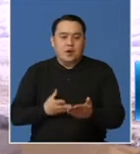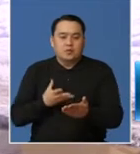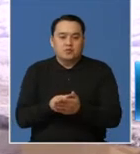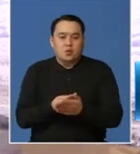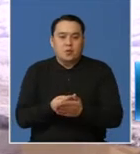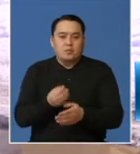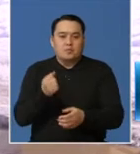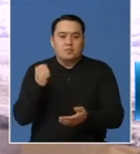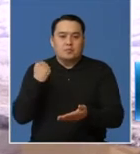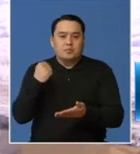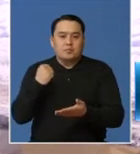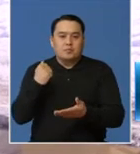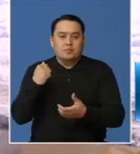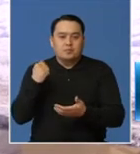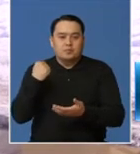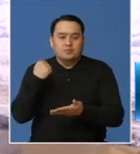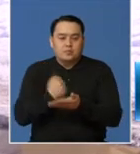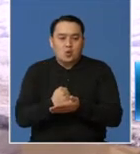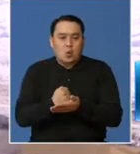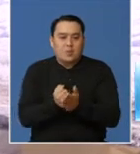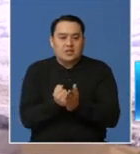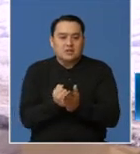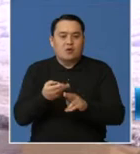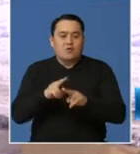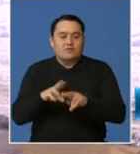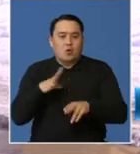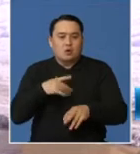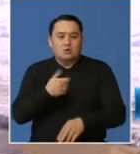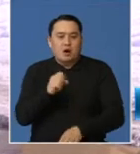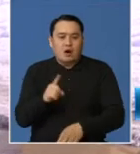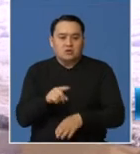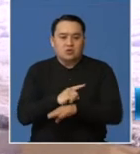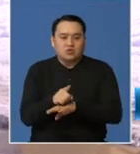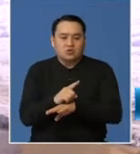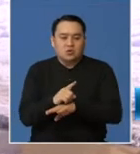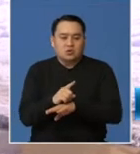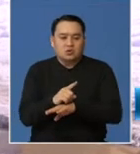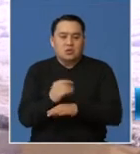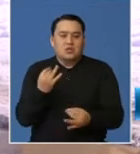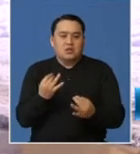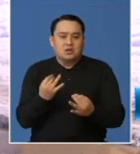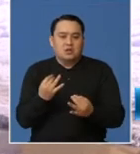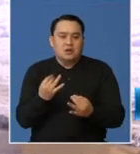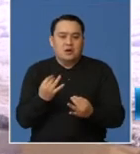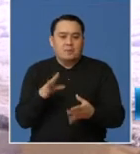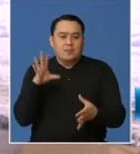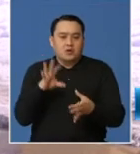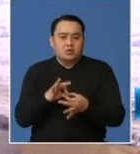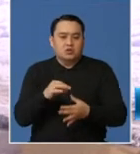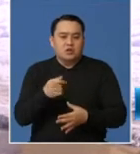опломбировке, в которую входит, вот получается, опломбировка самого прибора учета газа, счетчик, проще говоря, и получается